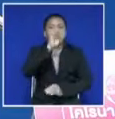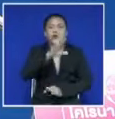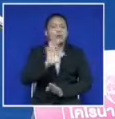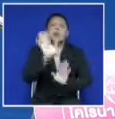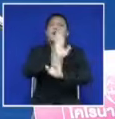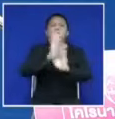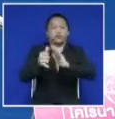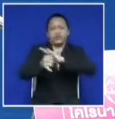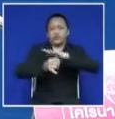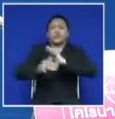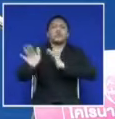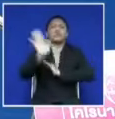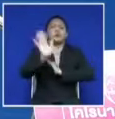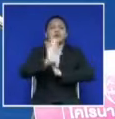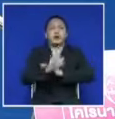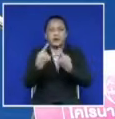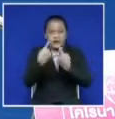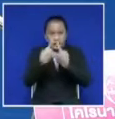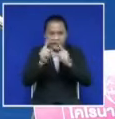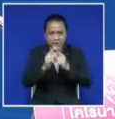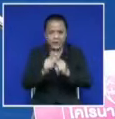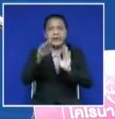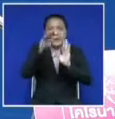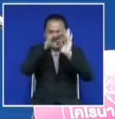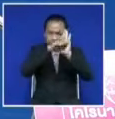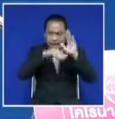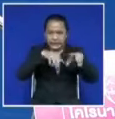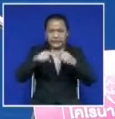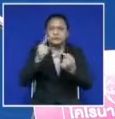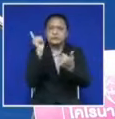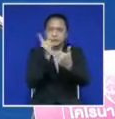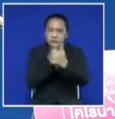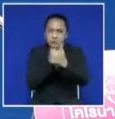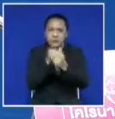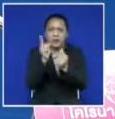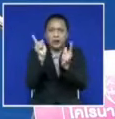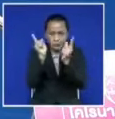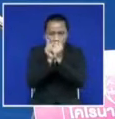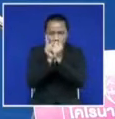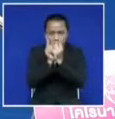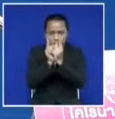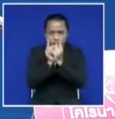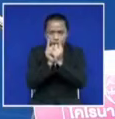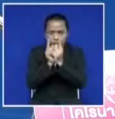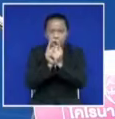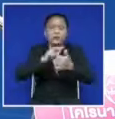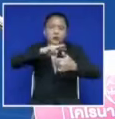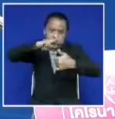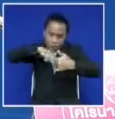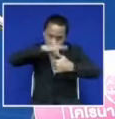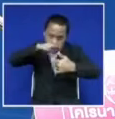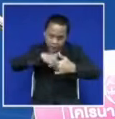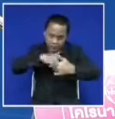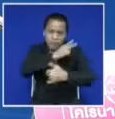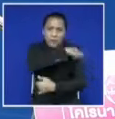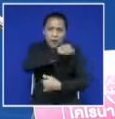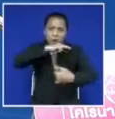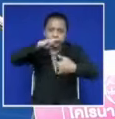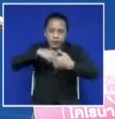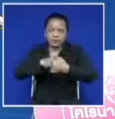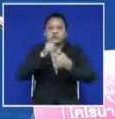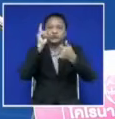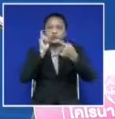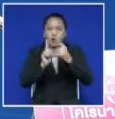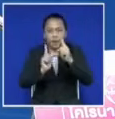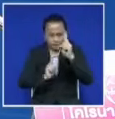ไม่ต้องถูกกักตัวนะครับแต่สิ่งที่เขาต้องดำเนินการก็คือ 1. มาพบเจ้าหน้าที่สาธารณสุขเพื่อ 2.